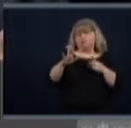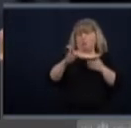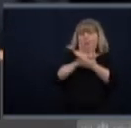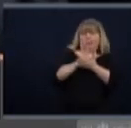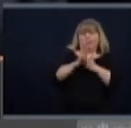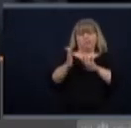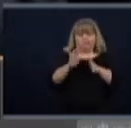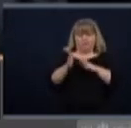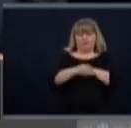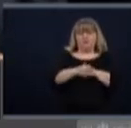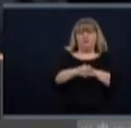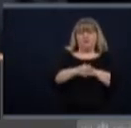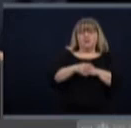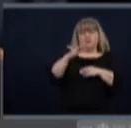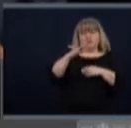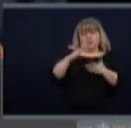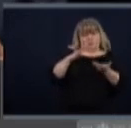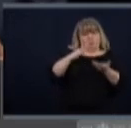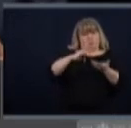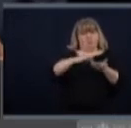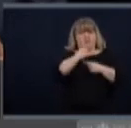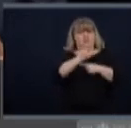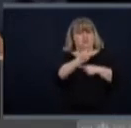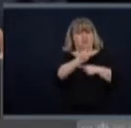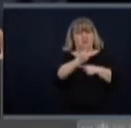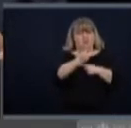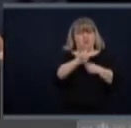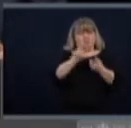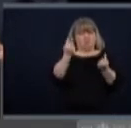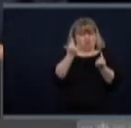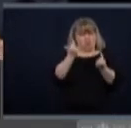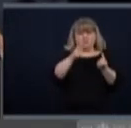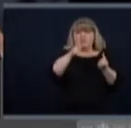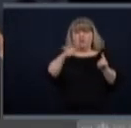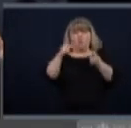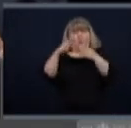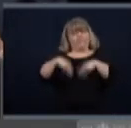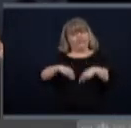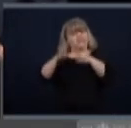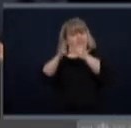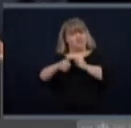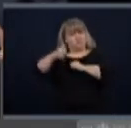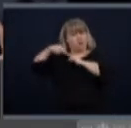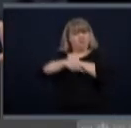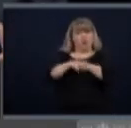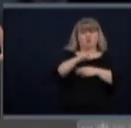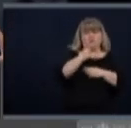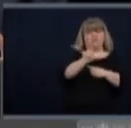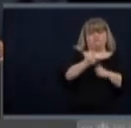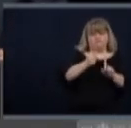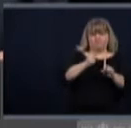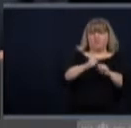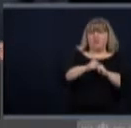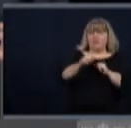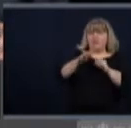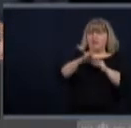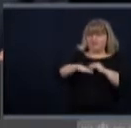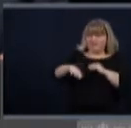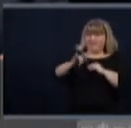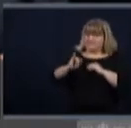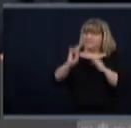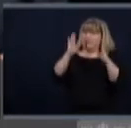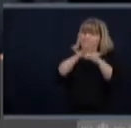dire, là, puis tantôt les deux ministres pourront vous l'expliquer, les enfants qui ont des problèmes de santé ou